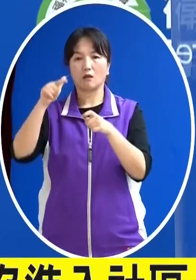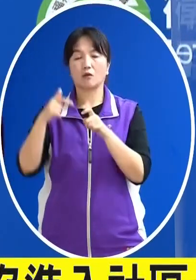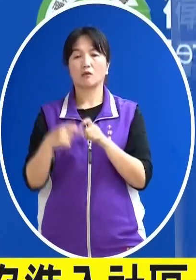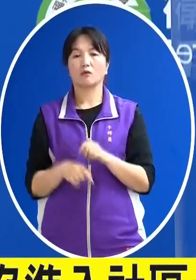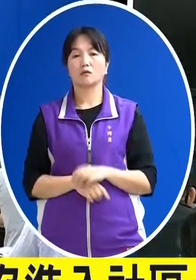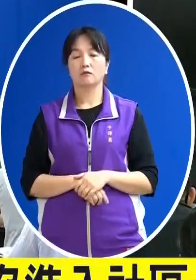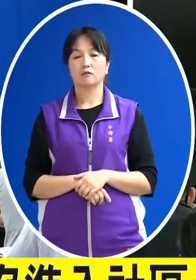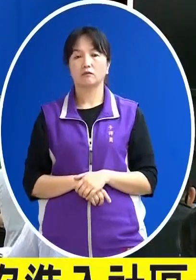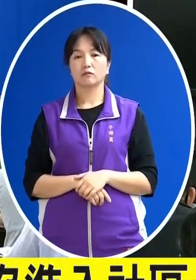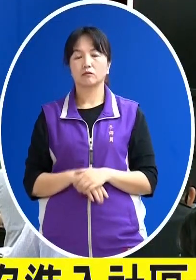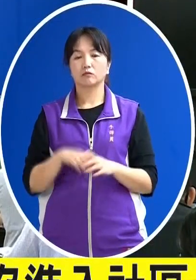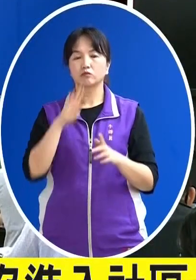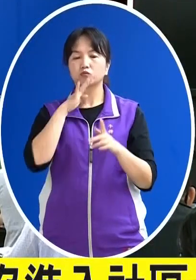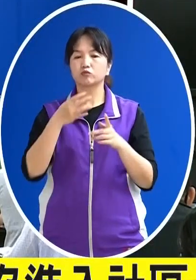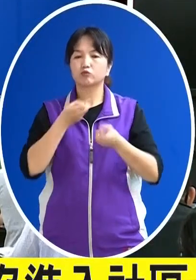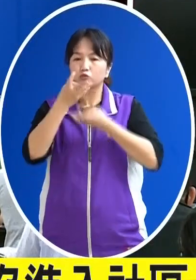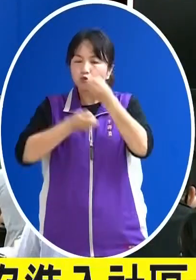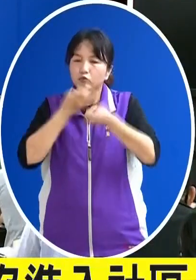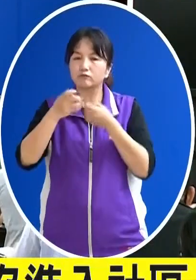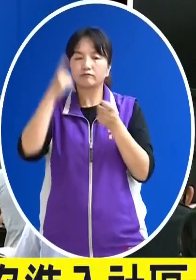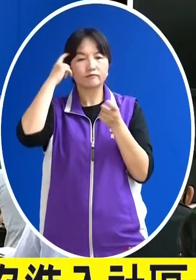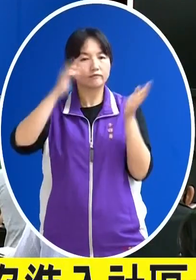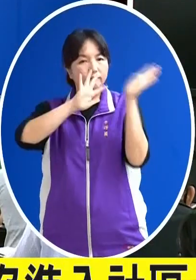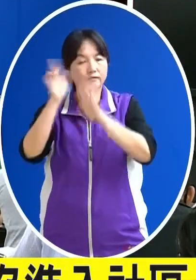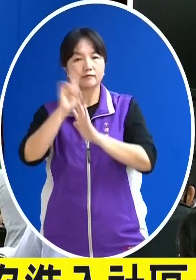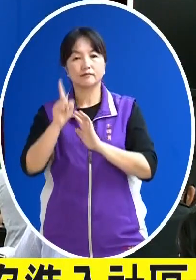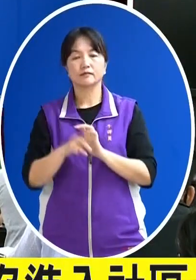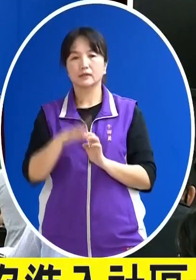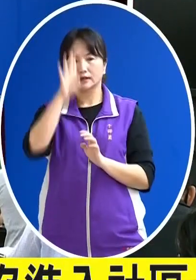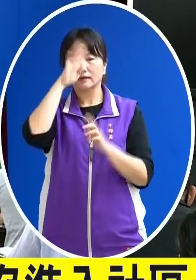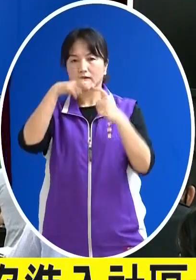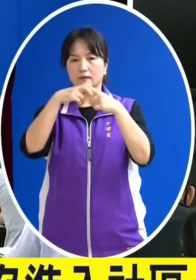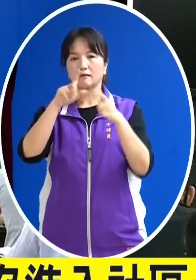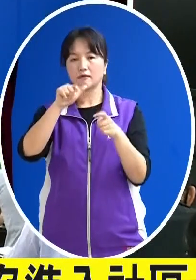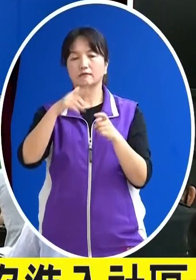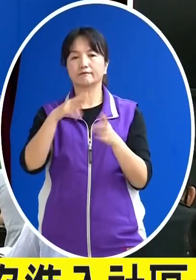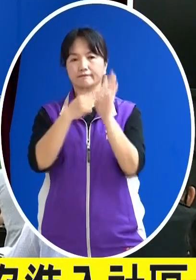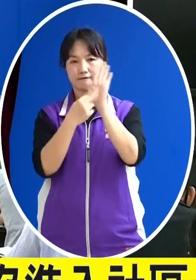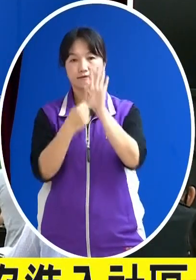授啊来跟大家交换一下心得，好，那我们是请李教授。